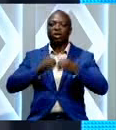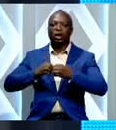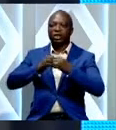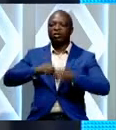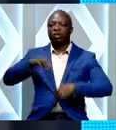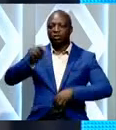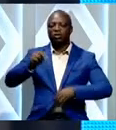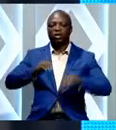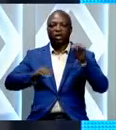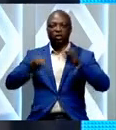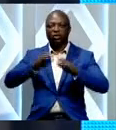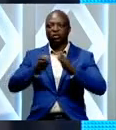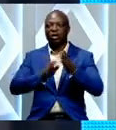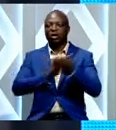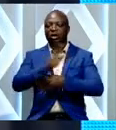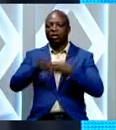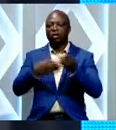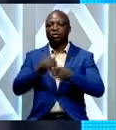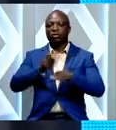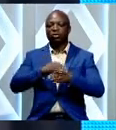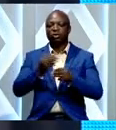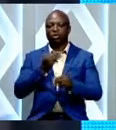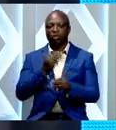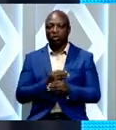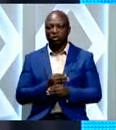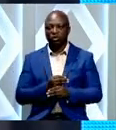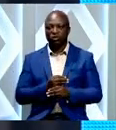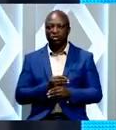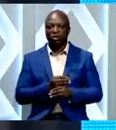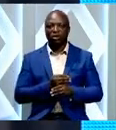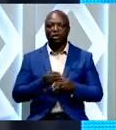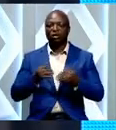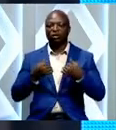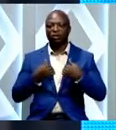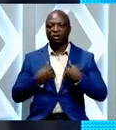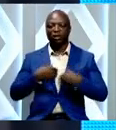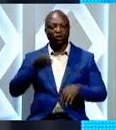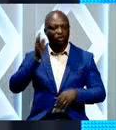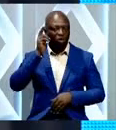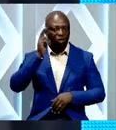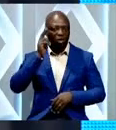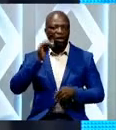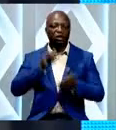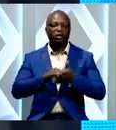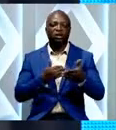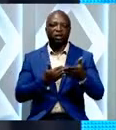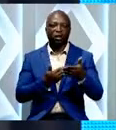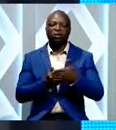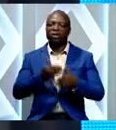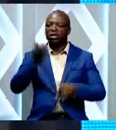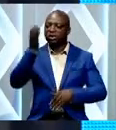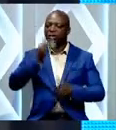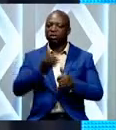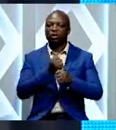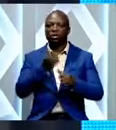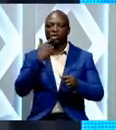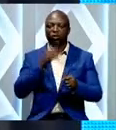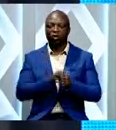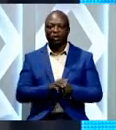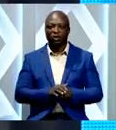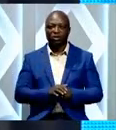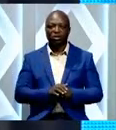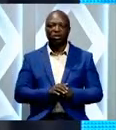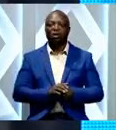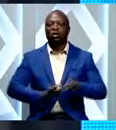en investissement partout sur la planète. Historiquement, cette approche n'a jamais tenu ses promesses.